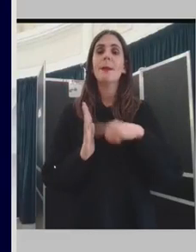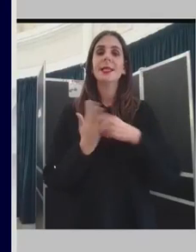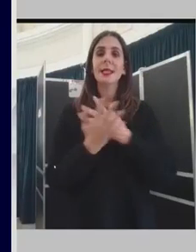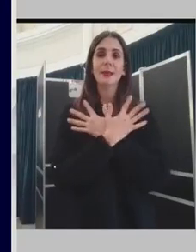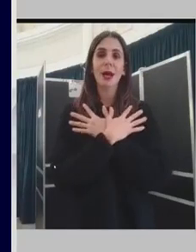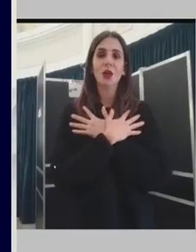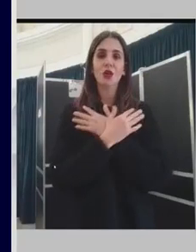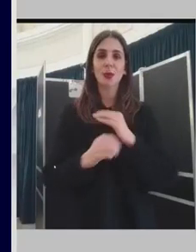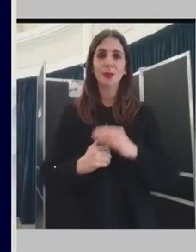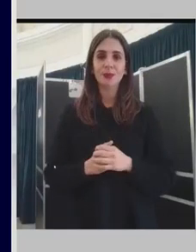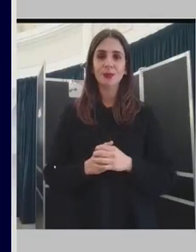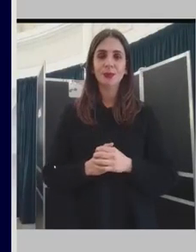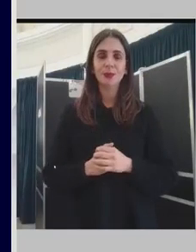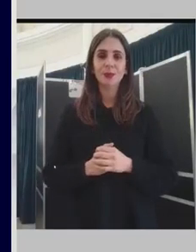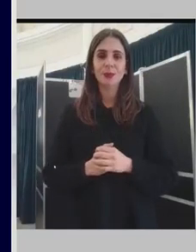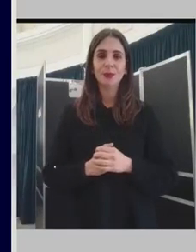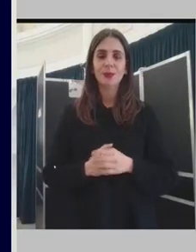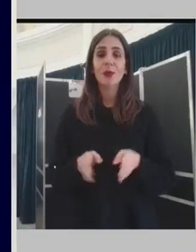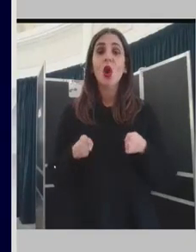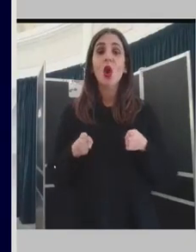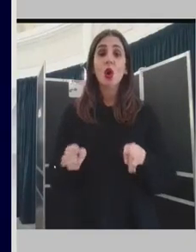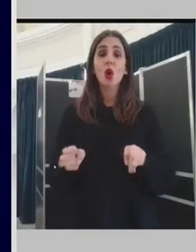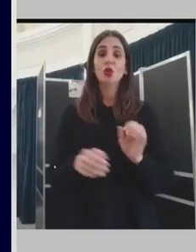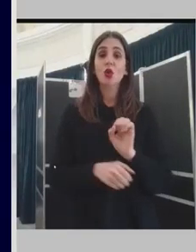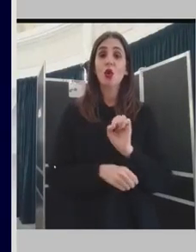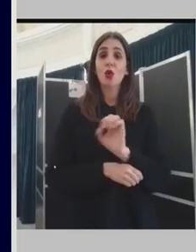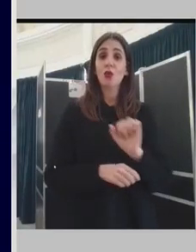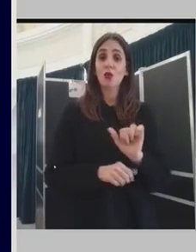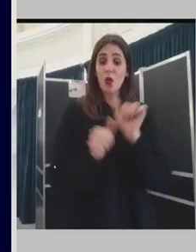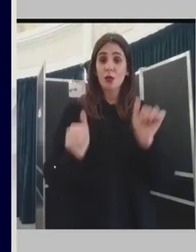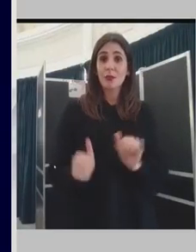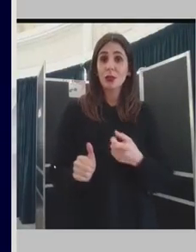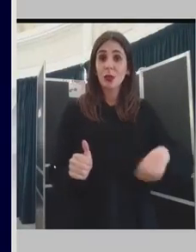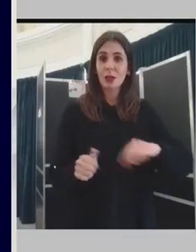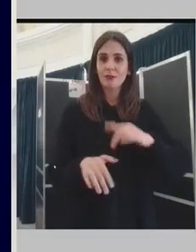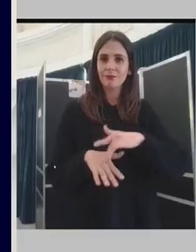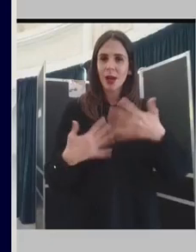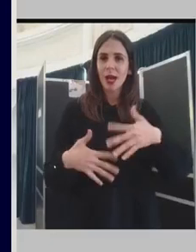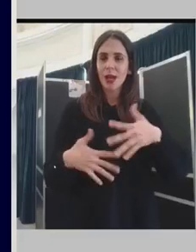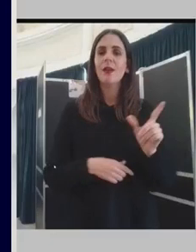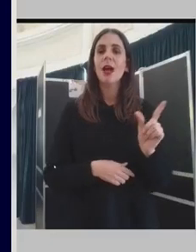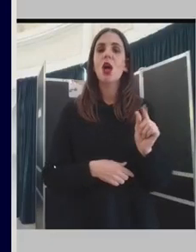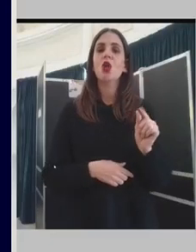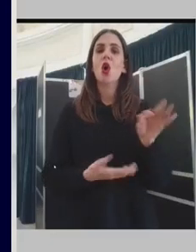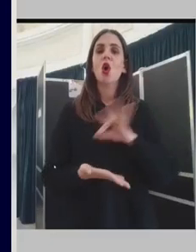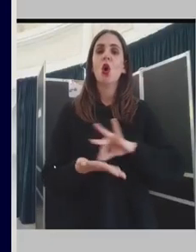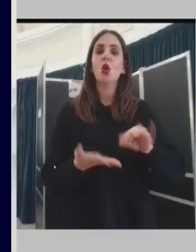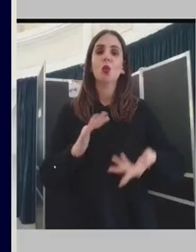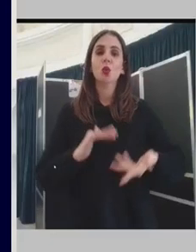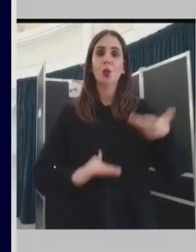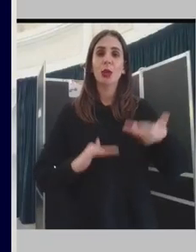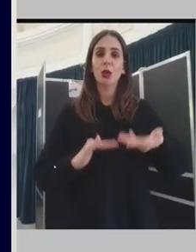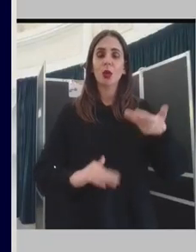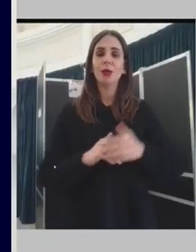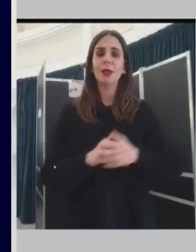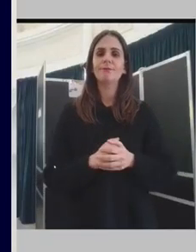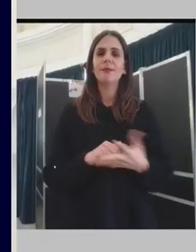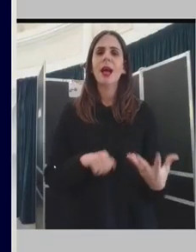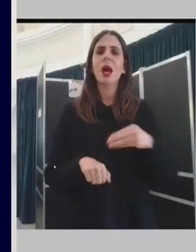Quindi all'interno del percorso di formazione che abbiamo fatto per gli istituti superiori abbiamo